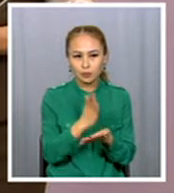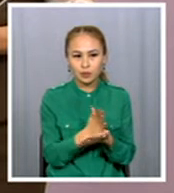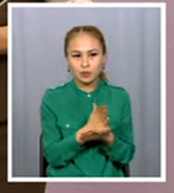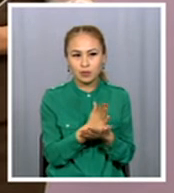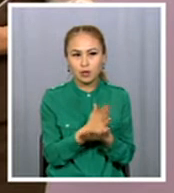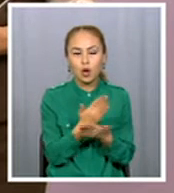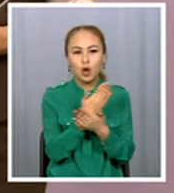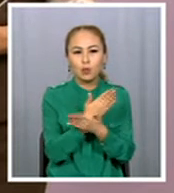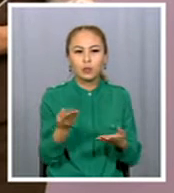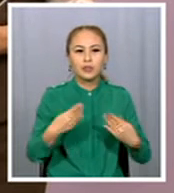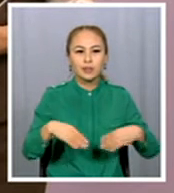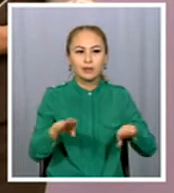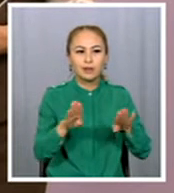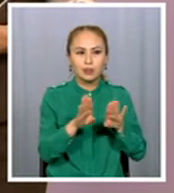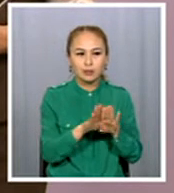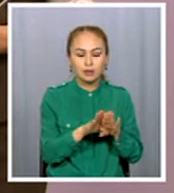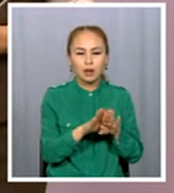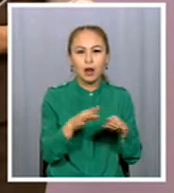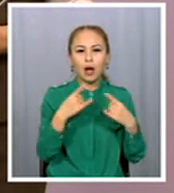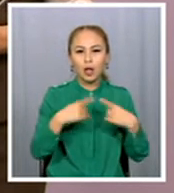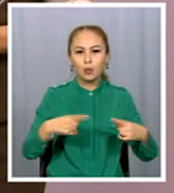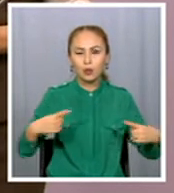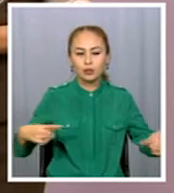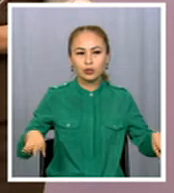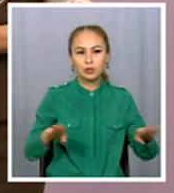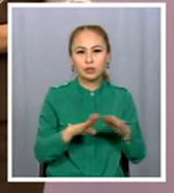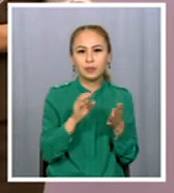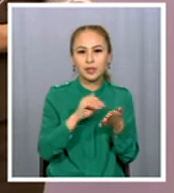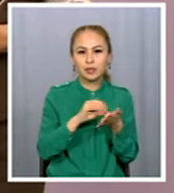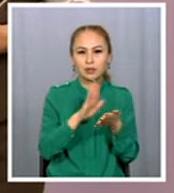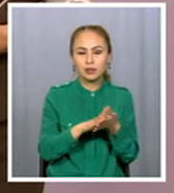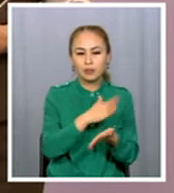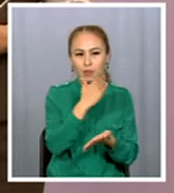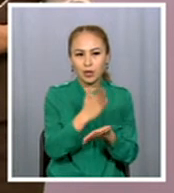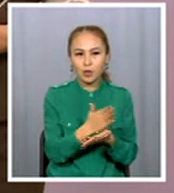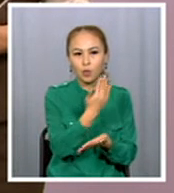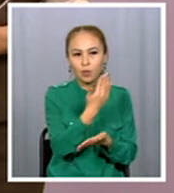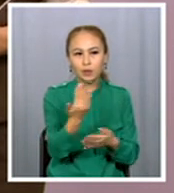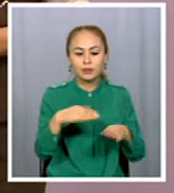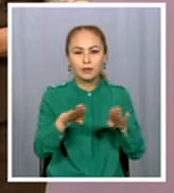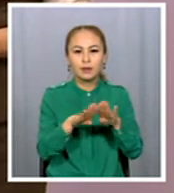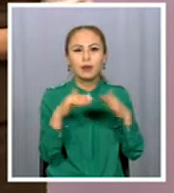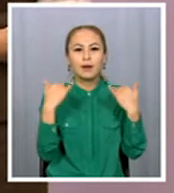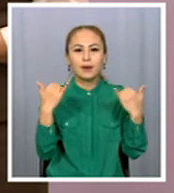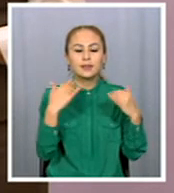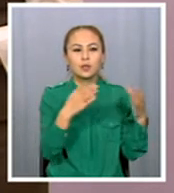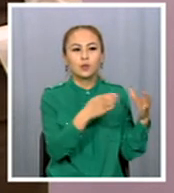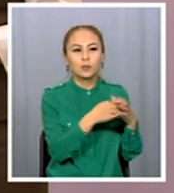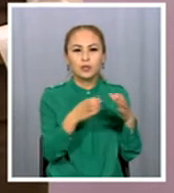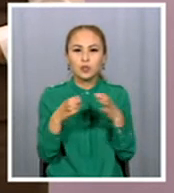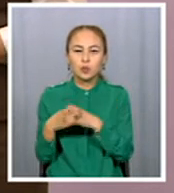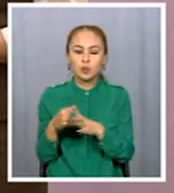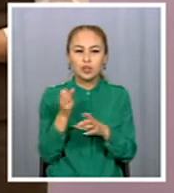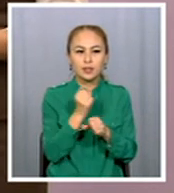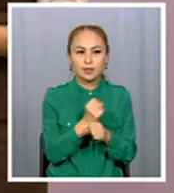Бұл заттардың алуан түрлі белгілері бар. Олай болса қазір соларға топтастыру жасайық.